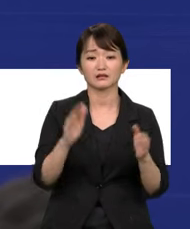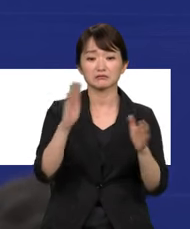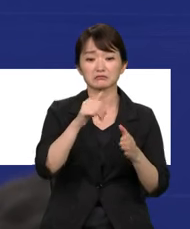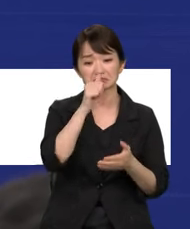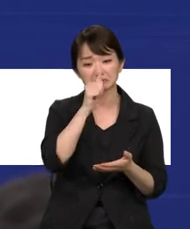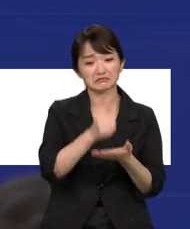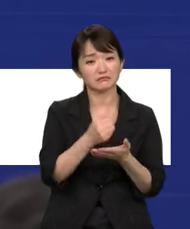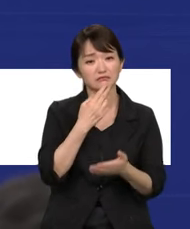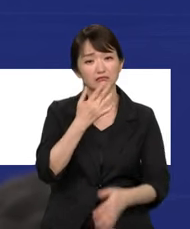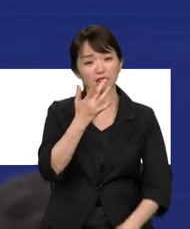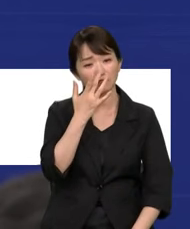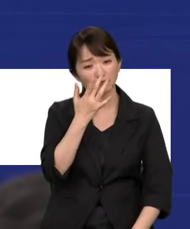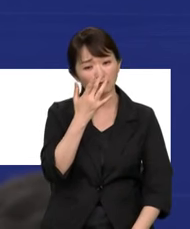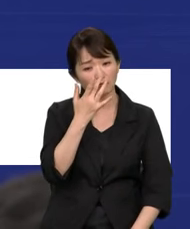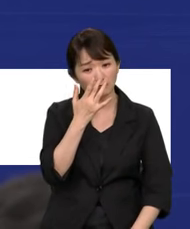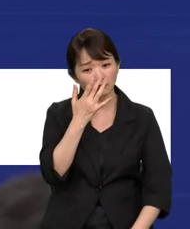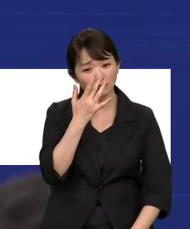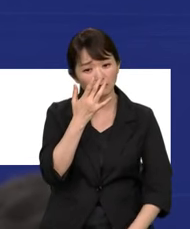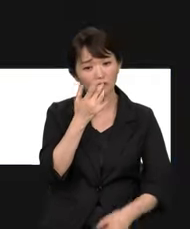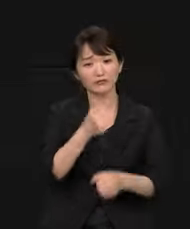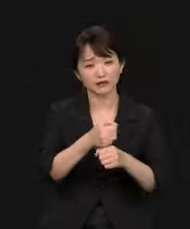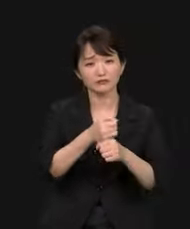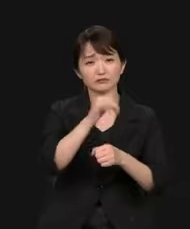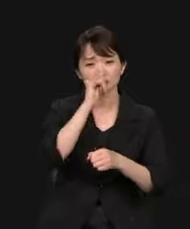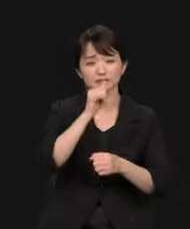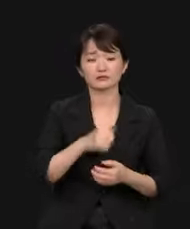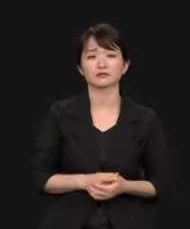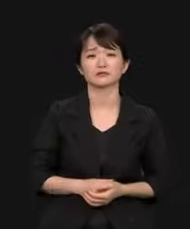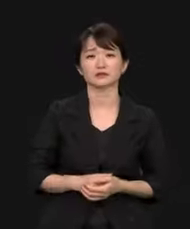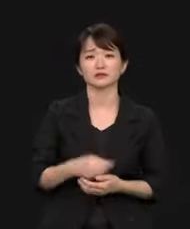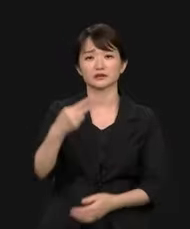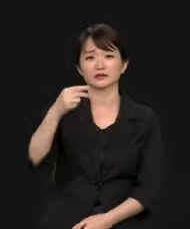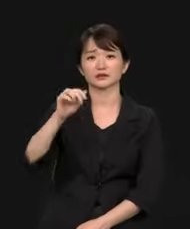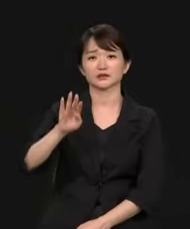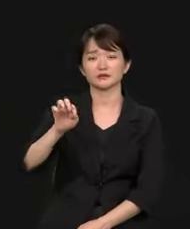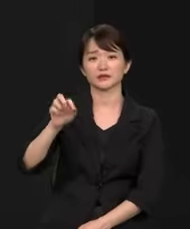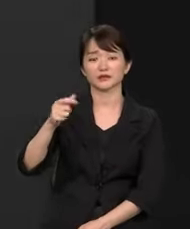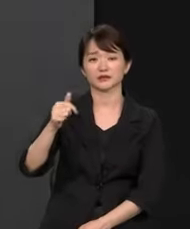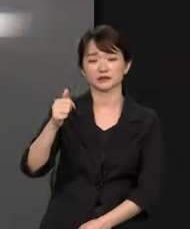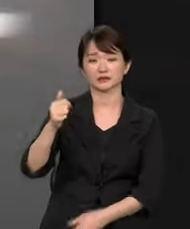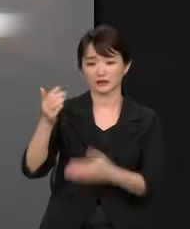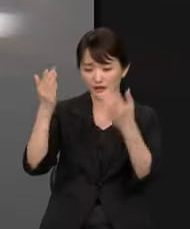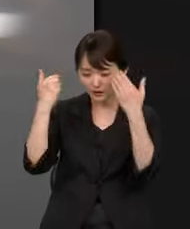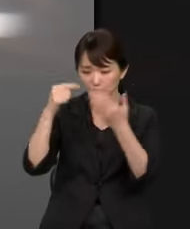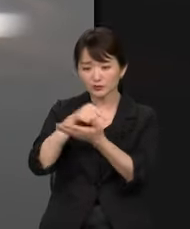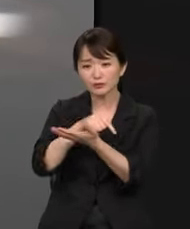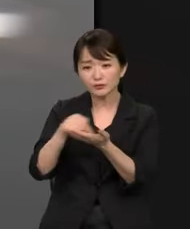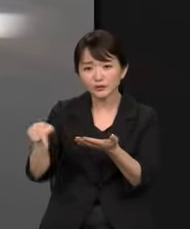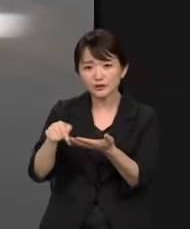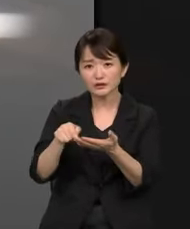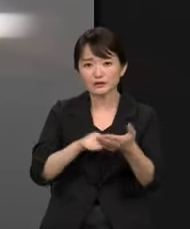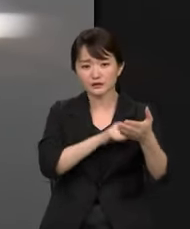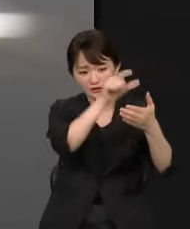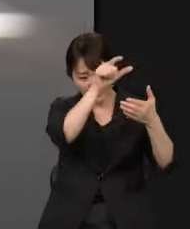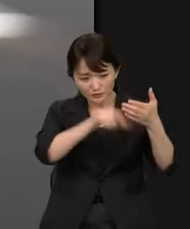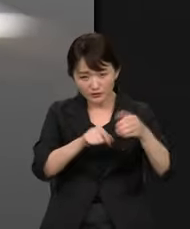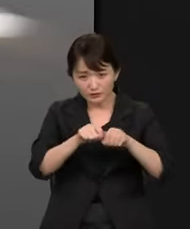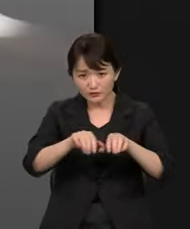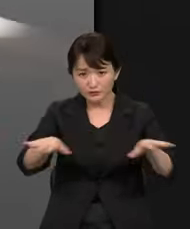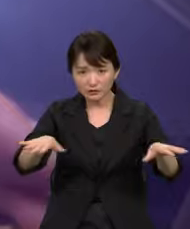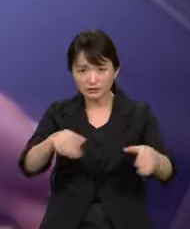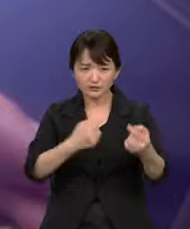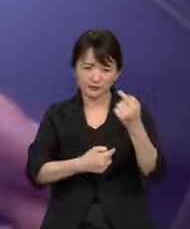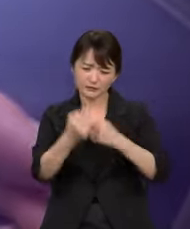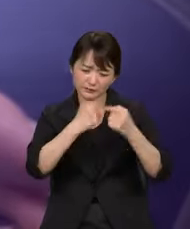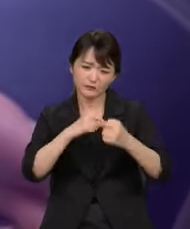부분에서 또 버려질 수도 있기 때문에 페이크 피해 학교 명단이 돈 뒤 신고가 다르고 있는데 만